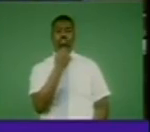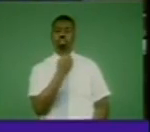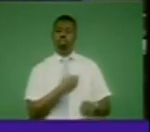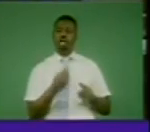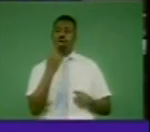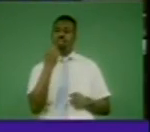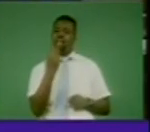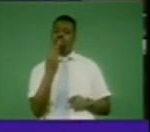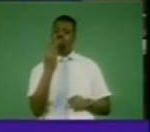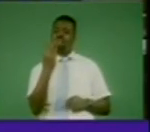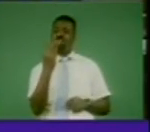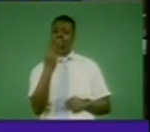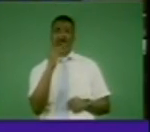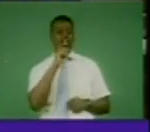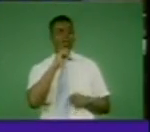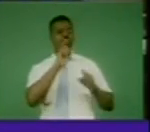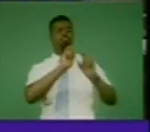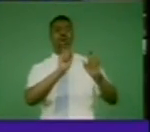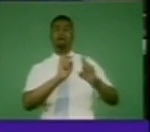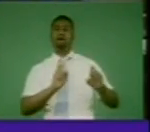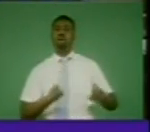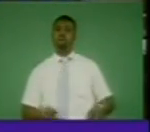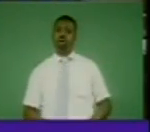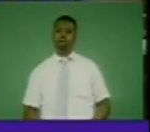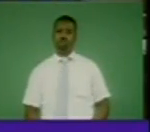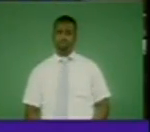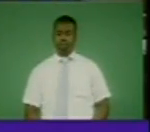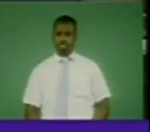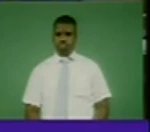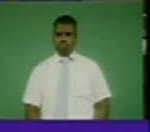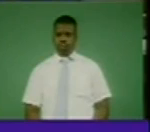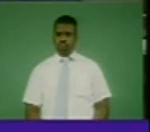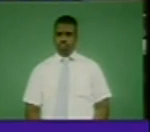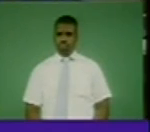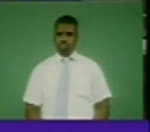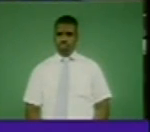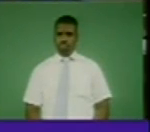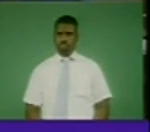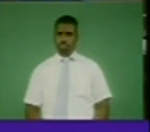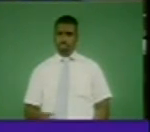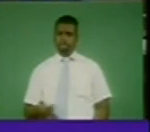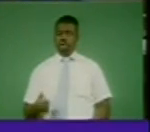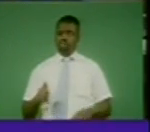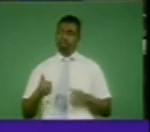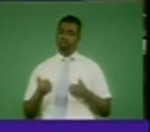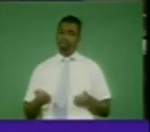Sura ya 12 ibara 162 hadi